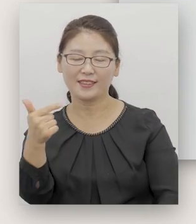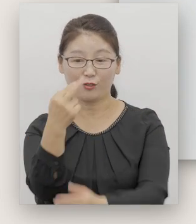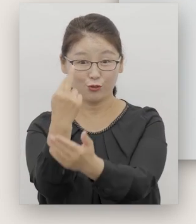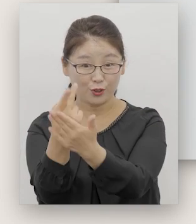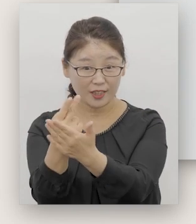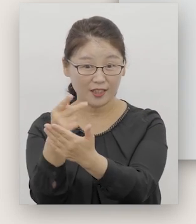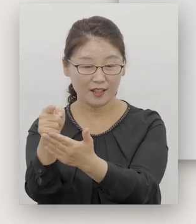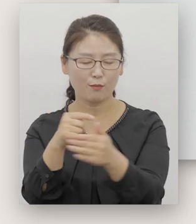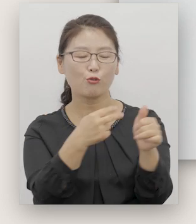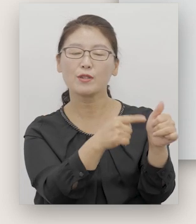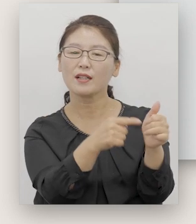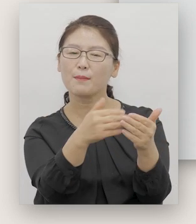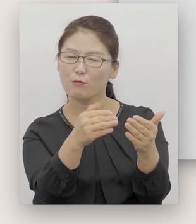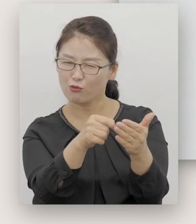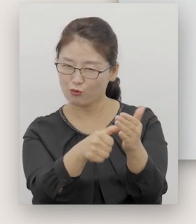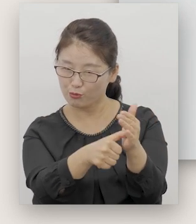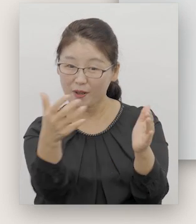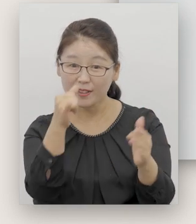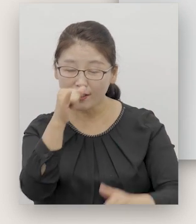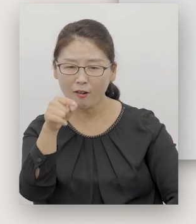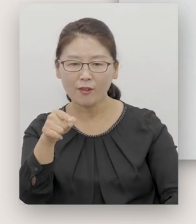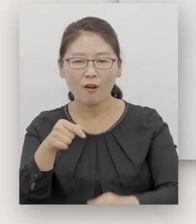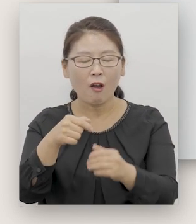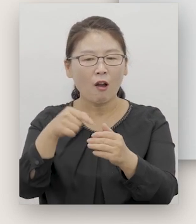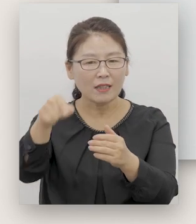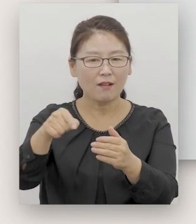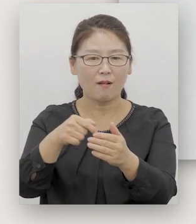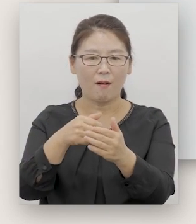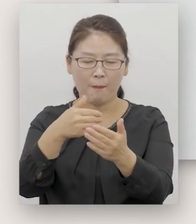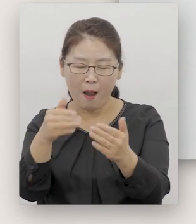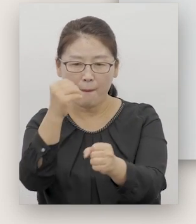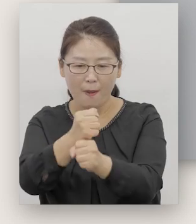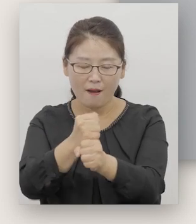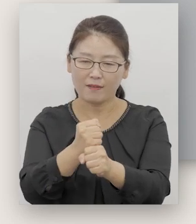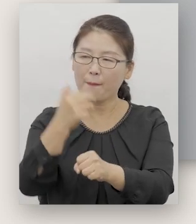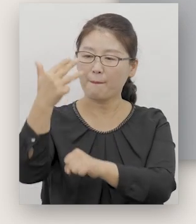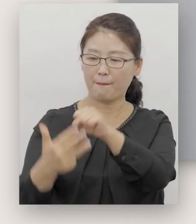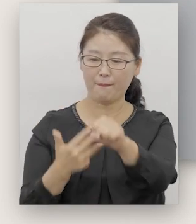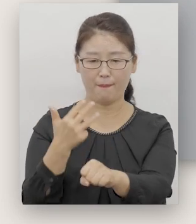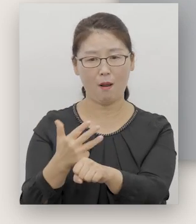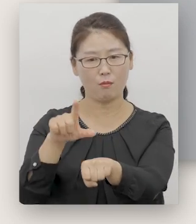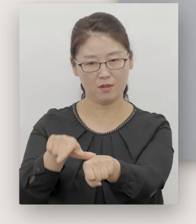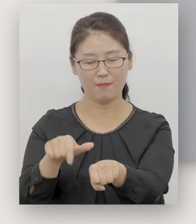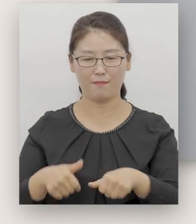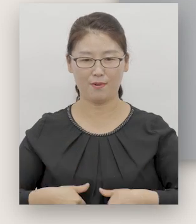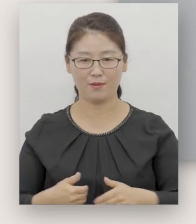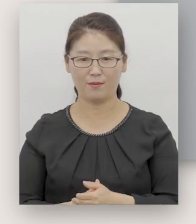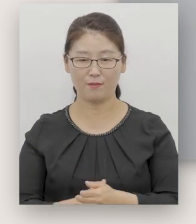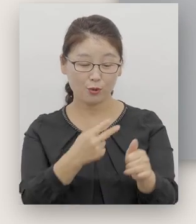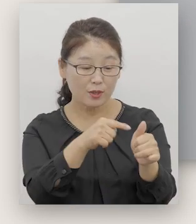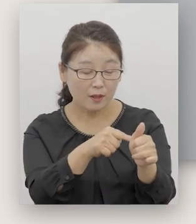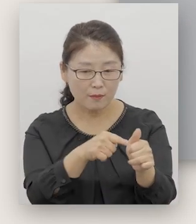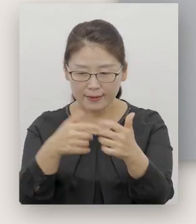만드는데 8년의 시간이 걸렸다고 해요. 뒷샹이 관심 있는 다양한 기계적인 움직임들, 각각의